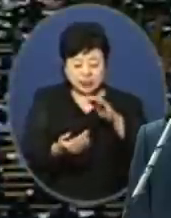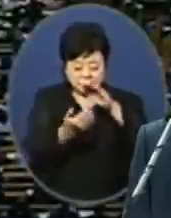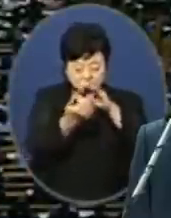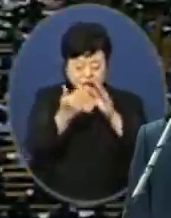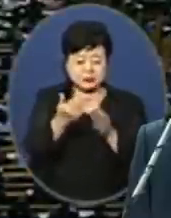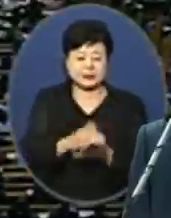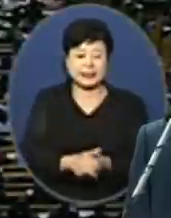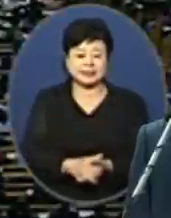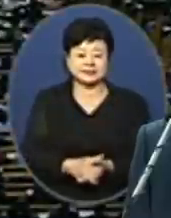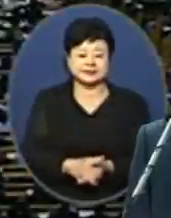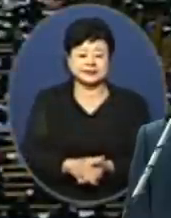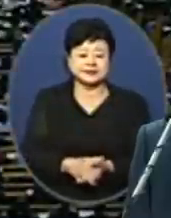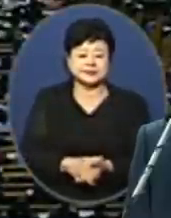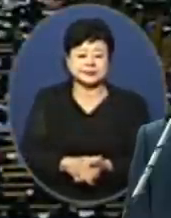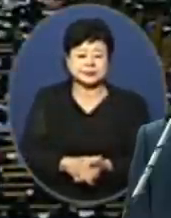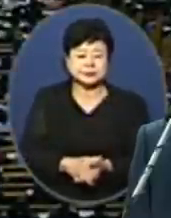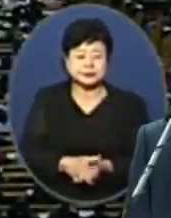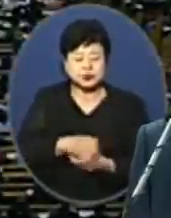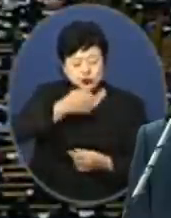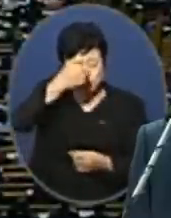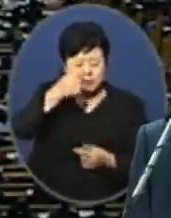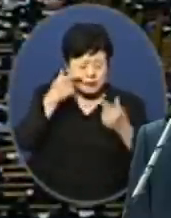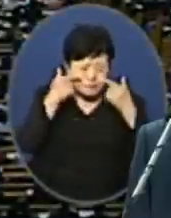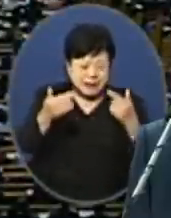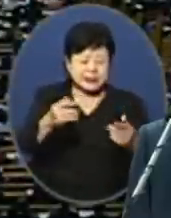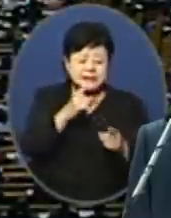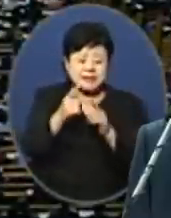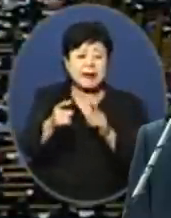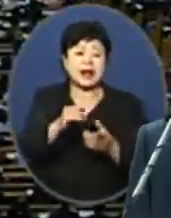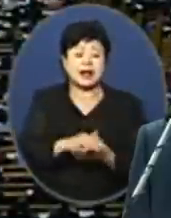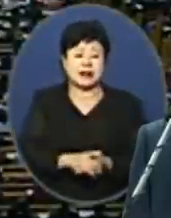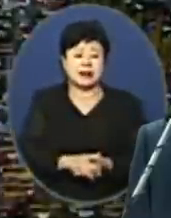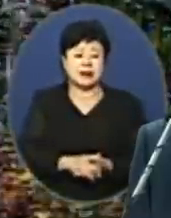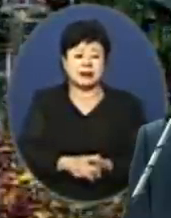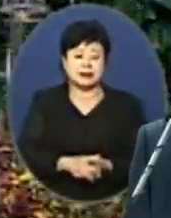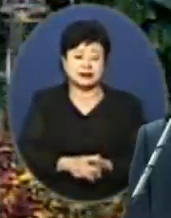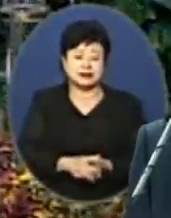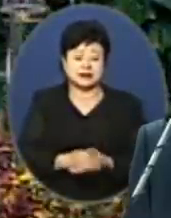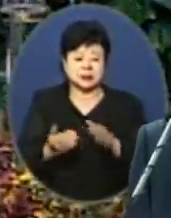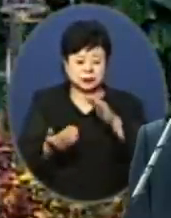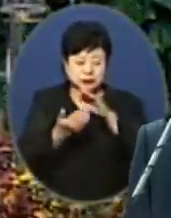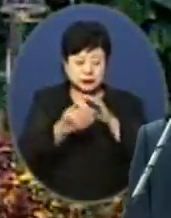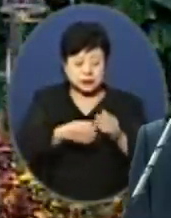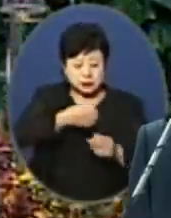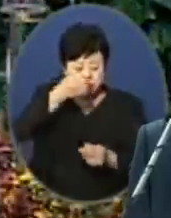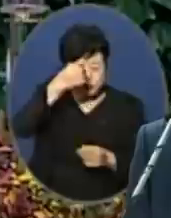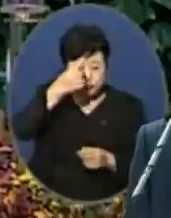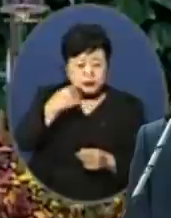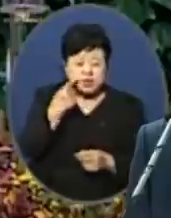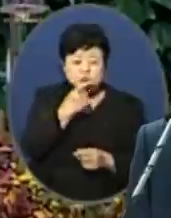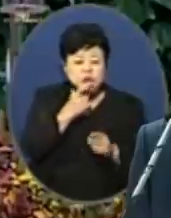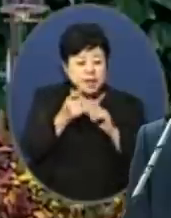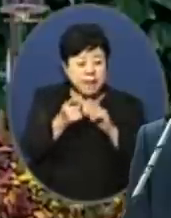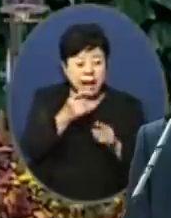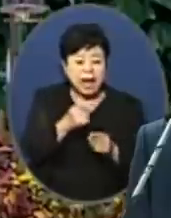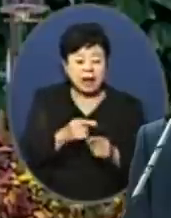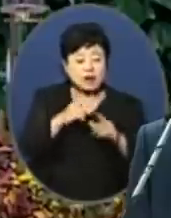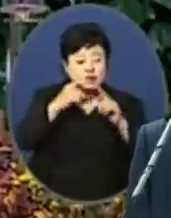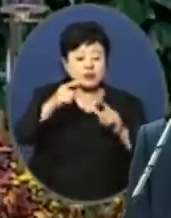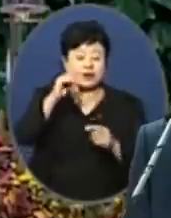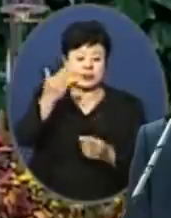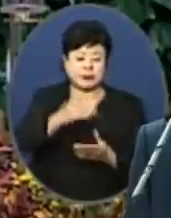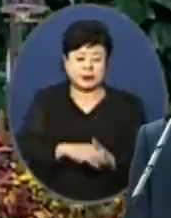것입니다. 꿈은 반드시 말로서 선포해야 되는 것입니다. 우리는 꿈을 꾸고 그 꿈을 입술의 말로 선포해야